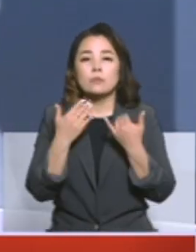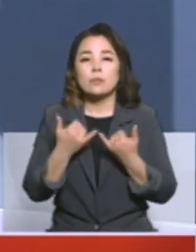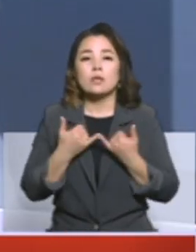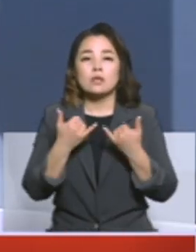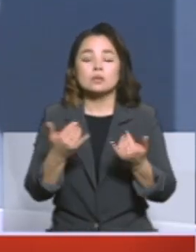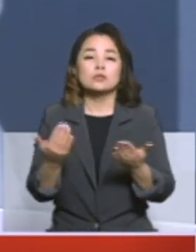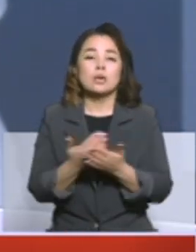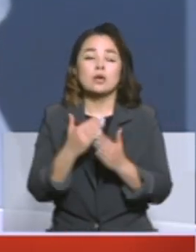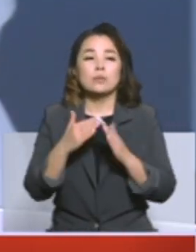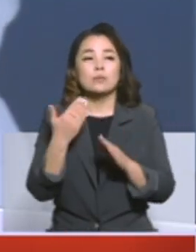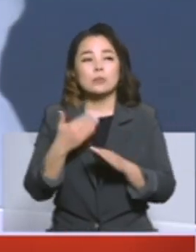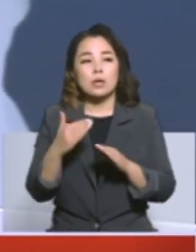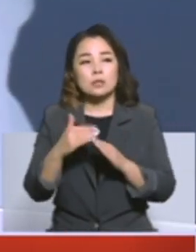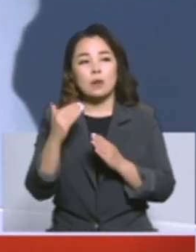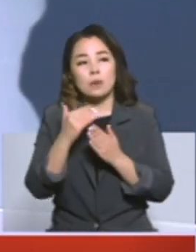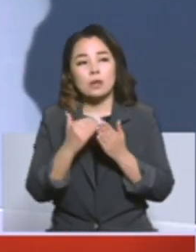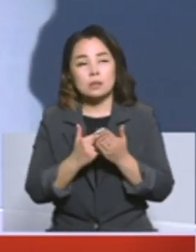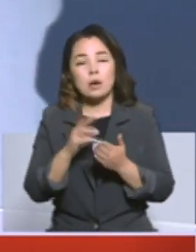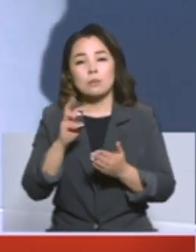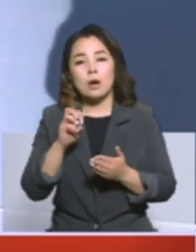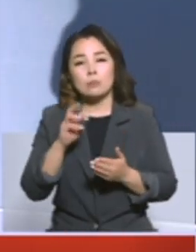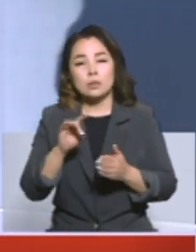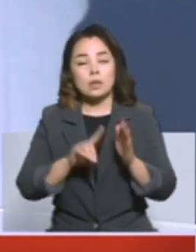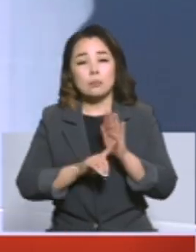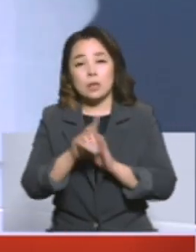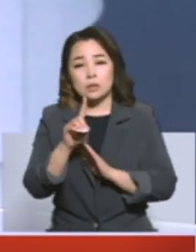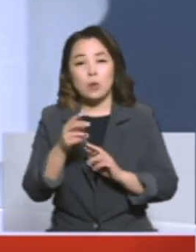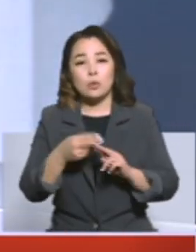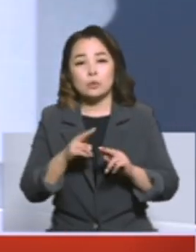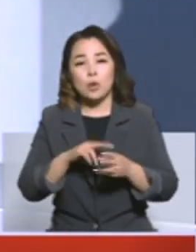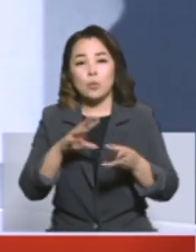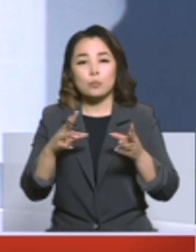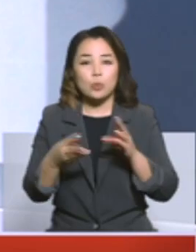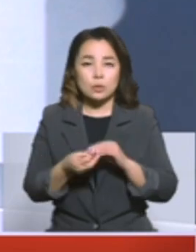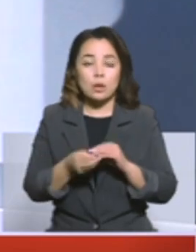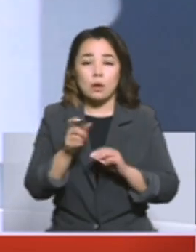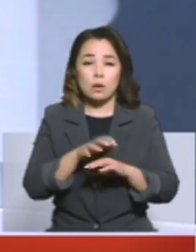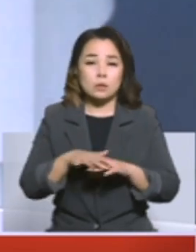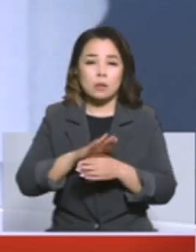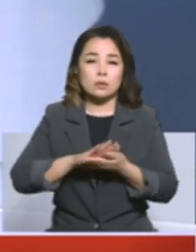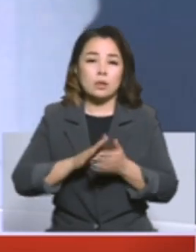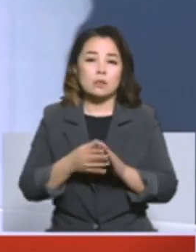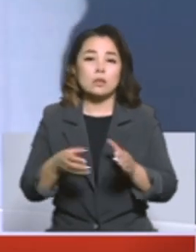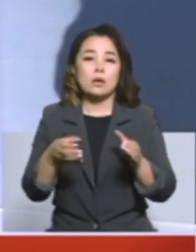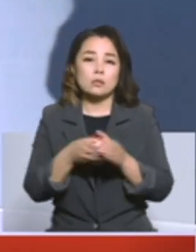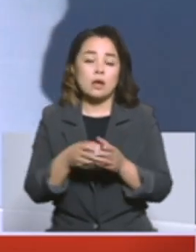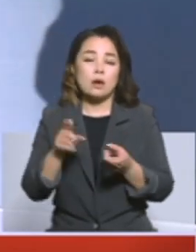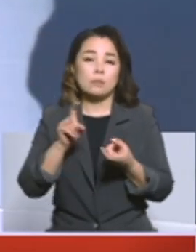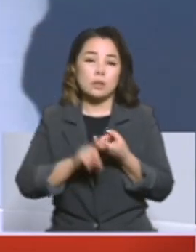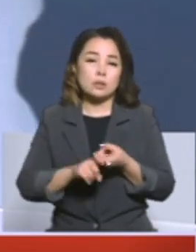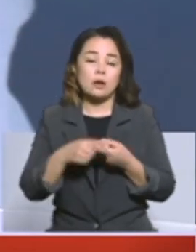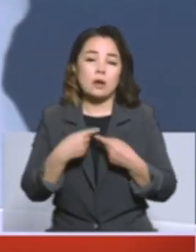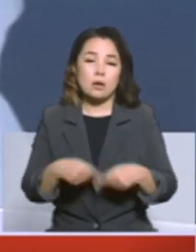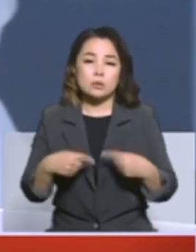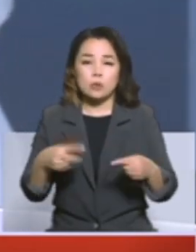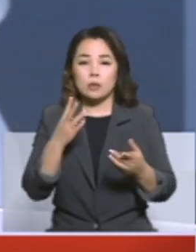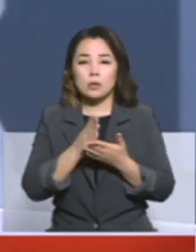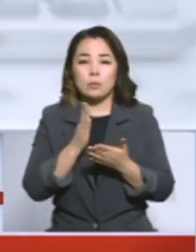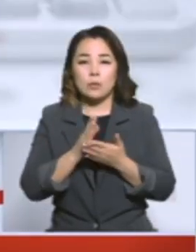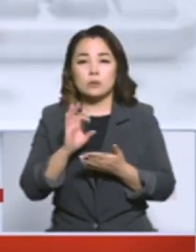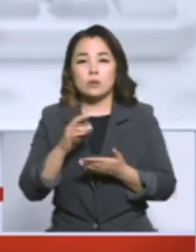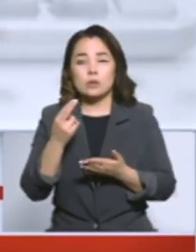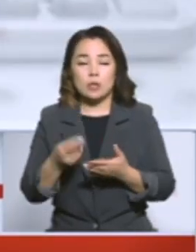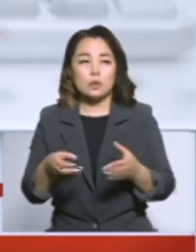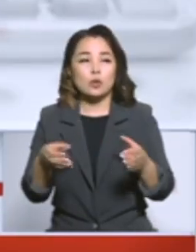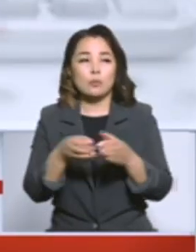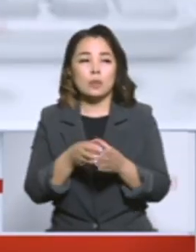Жеңілдетілген жаңа ипотекалық бағдарлама мамырда басталады. Оның мөлшерлемесі халықтың әлеуметтік санатына байланысты әртүрлі. Әлеуметтік